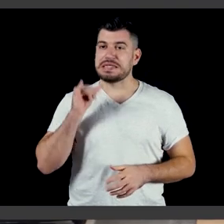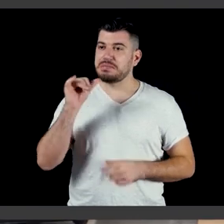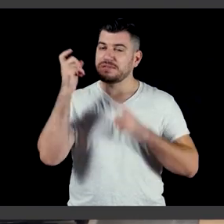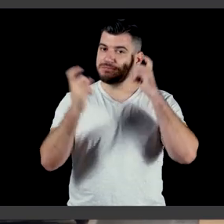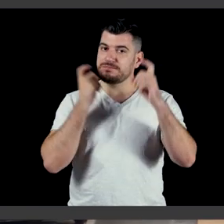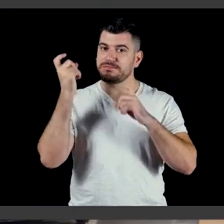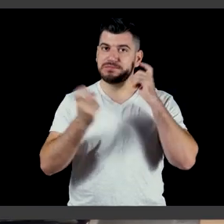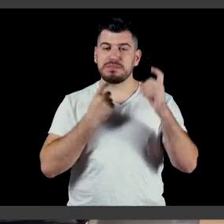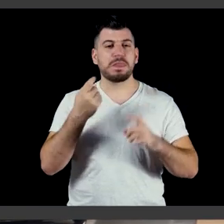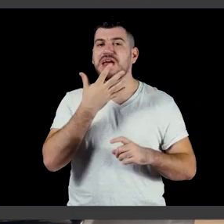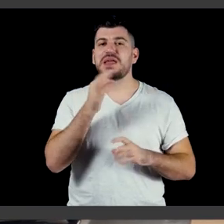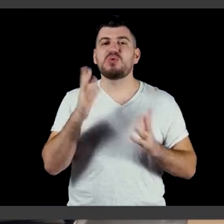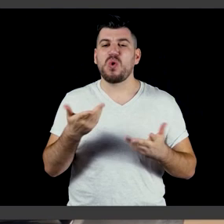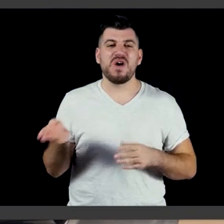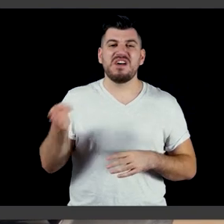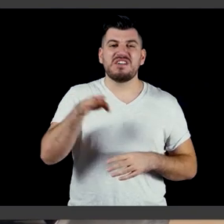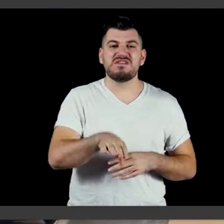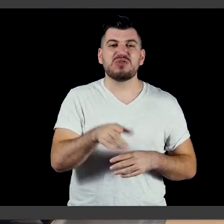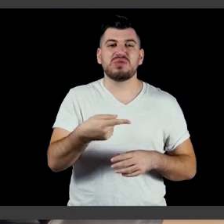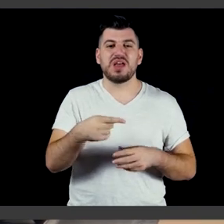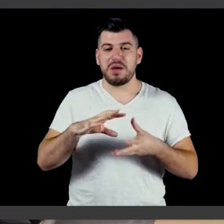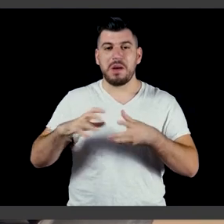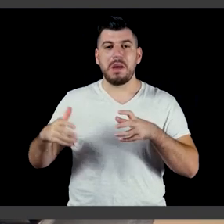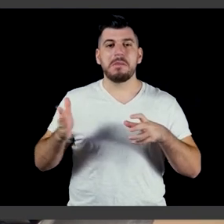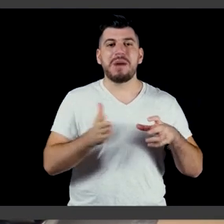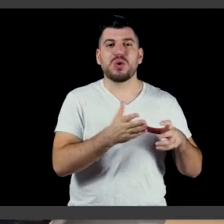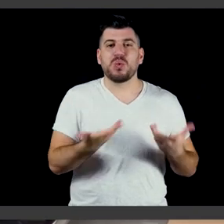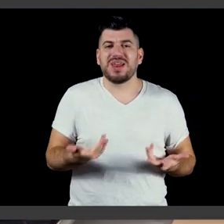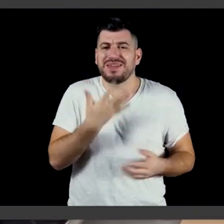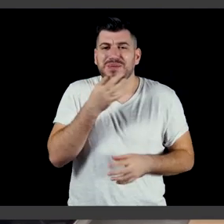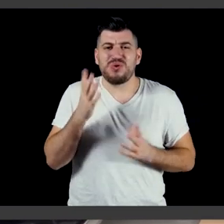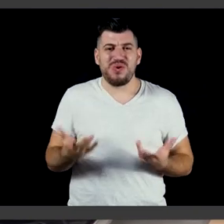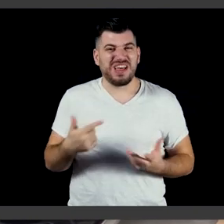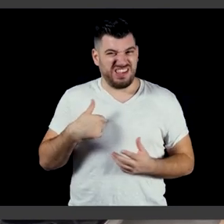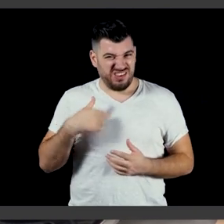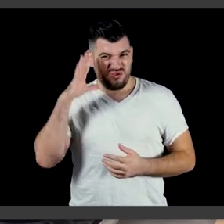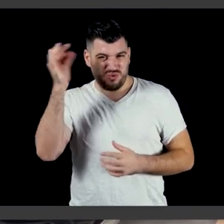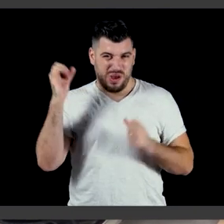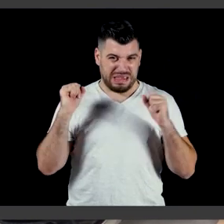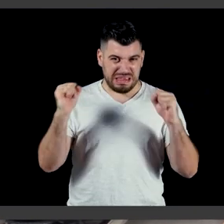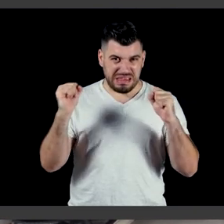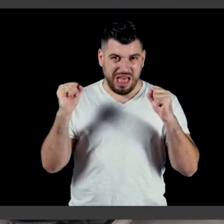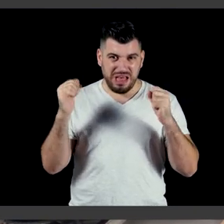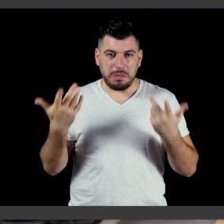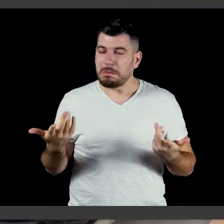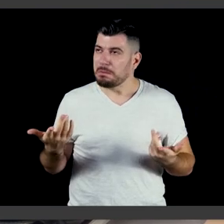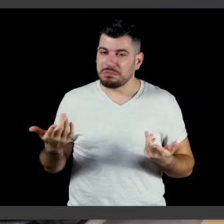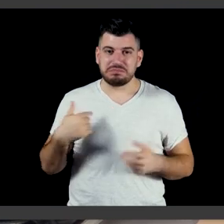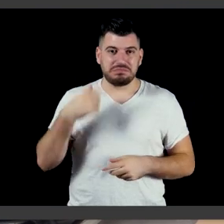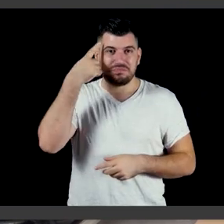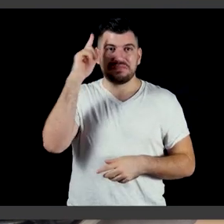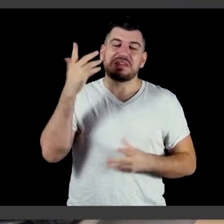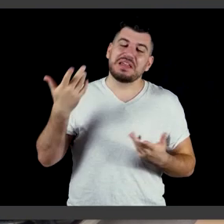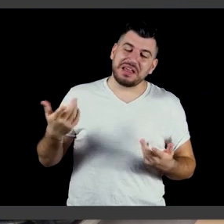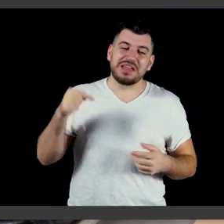Πάντα αναρωτιόμουν γιατί βάζουν μαρούλι στο μπέργκερ και καλά για να το παίξουμε ότι κάνουμε κάτι healthy. Σκεφτείτε τώρα έχουμε κάνει όλο αυτό και βάζουμε